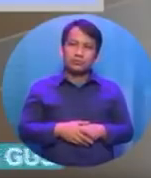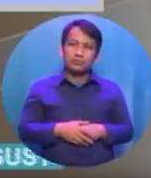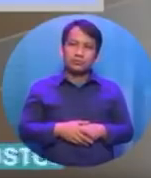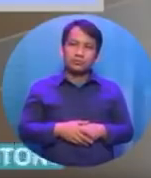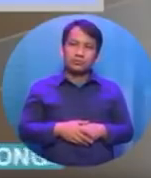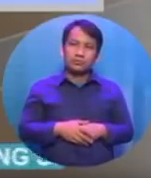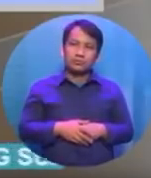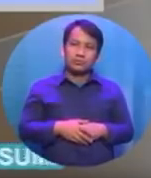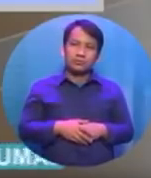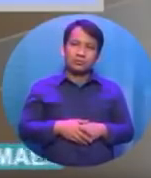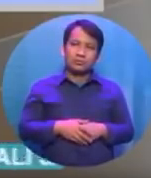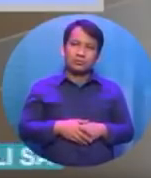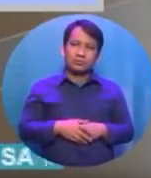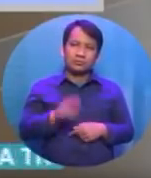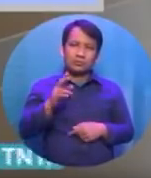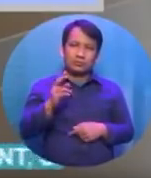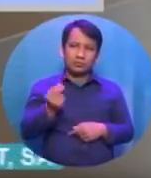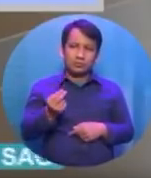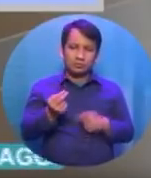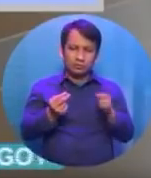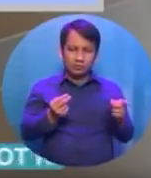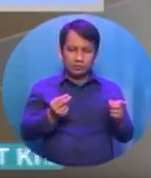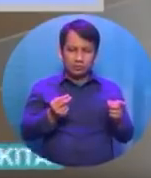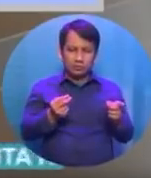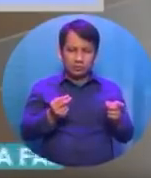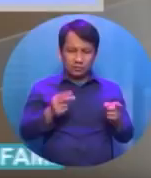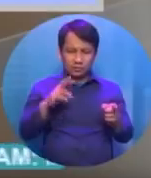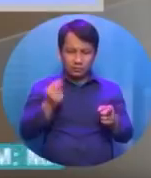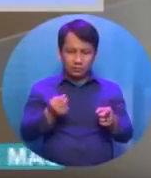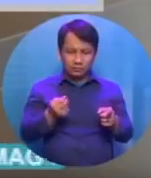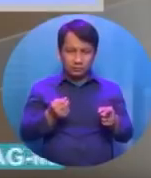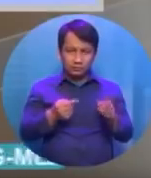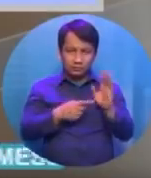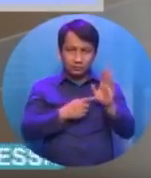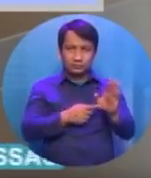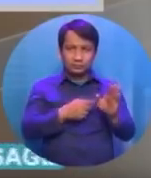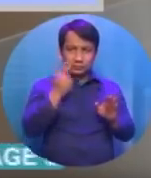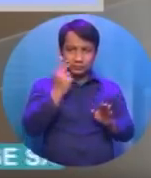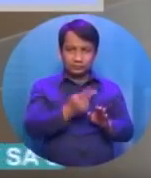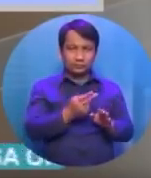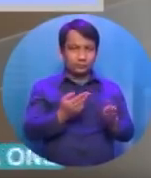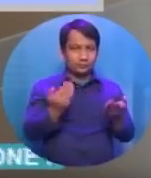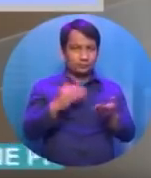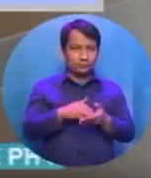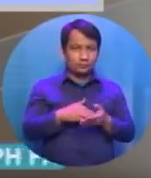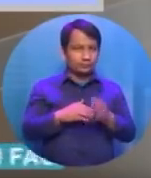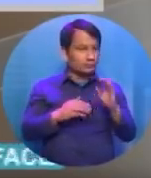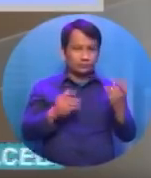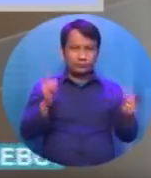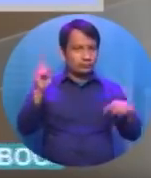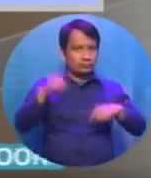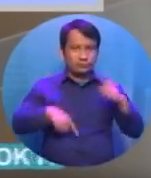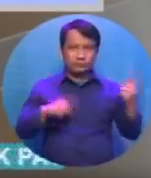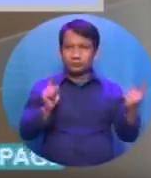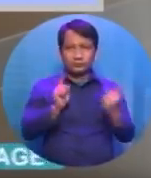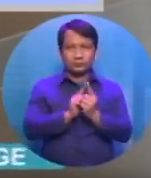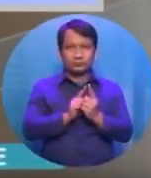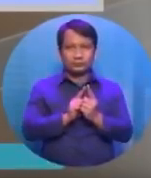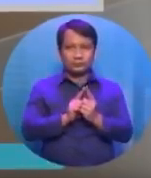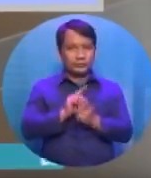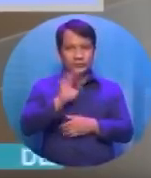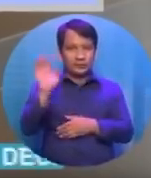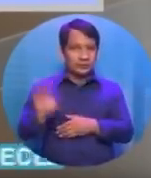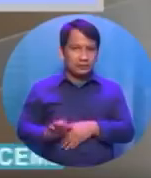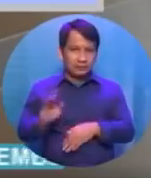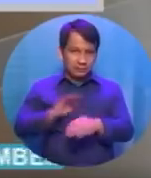Okay. Kailan mo huling nakita si Tate Rene in person? Wala pa po, never pa. Never? Since